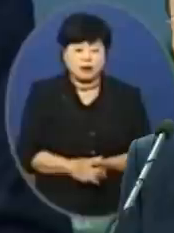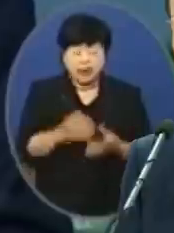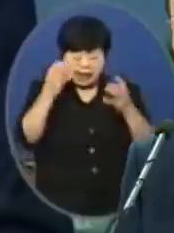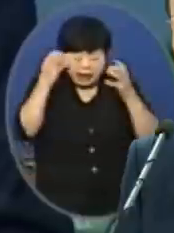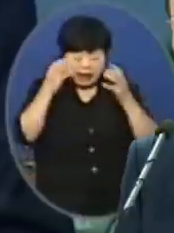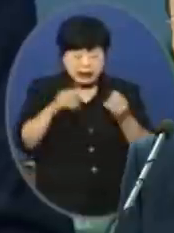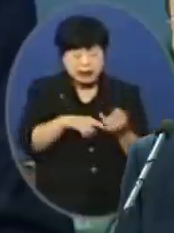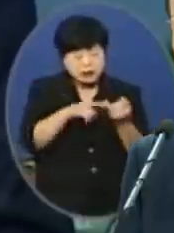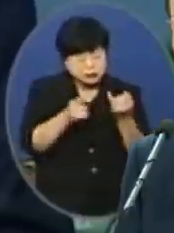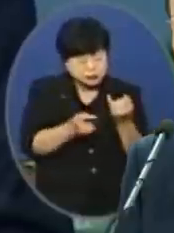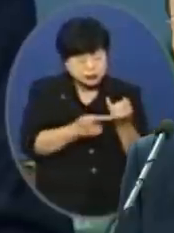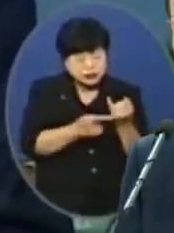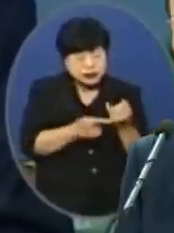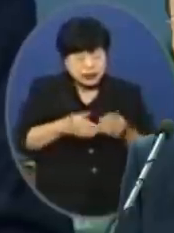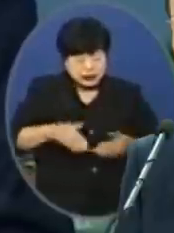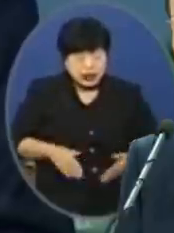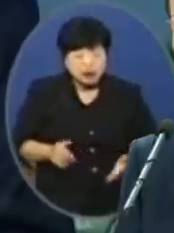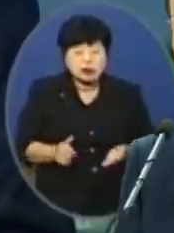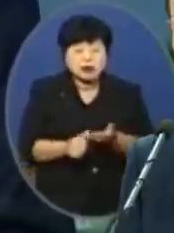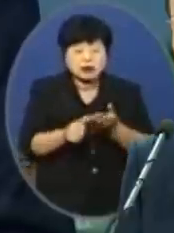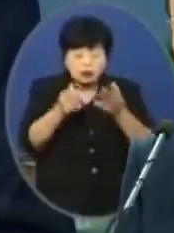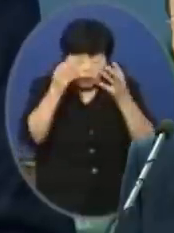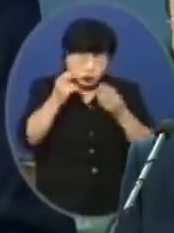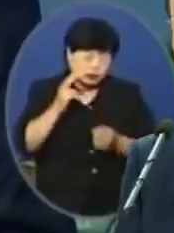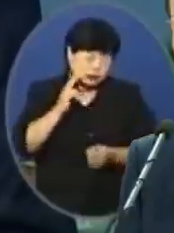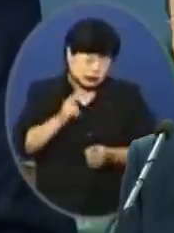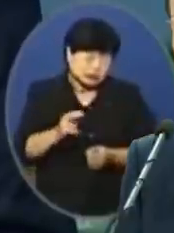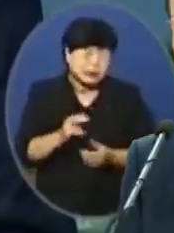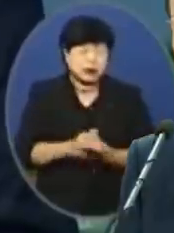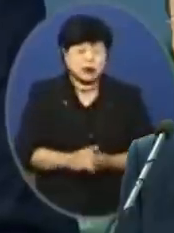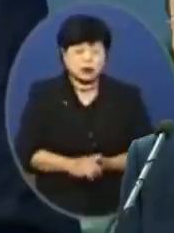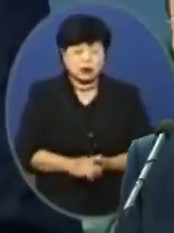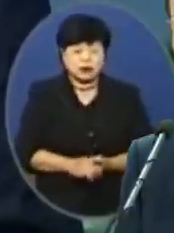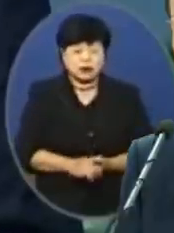어린애기를 부인은 가지대 낳고 기르는데 큰 고통이 따라오게 되고